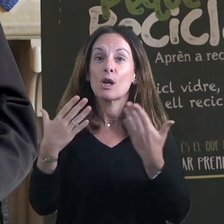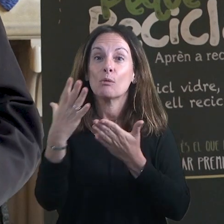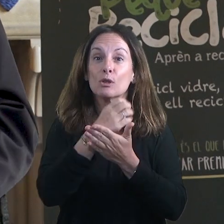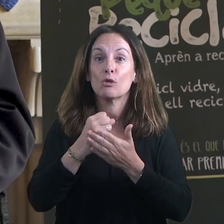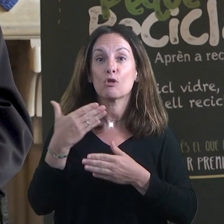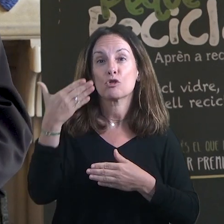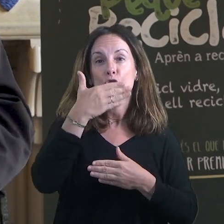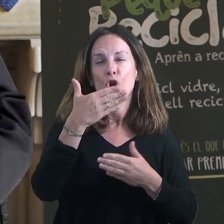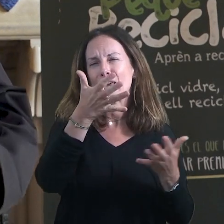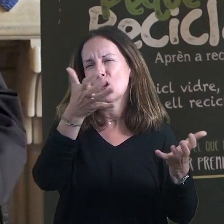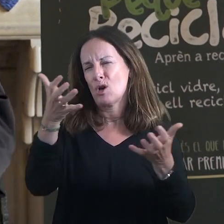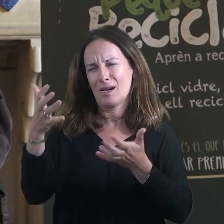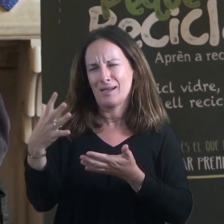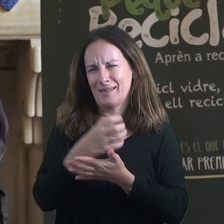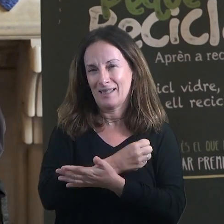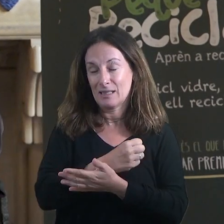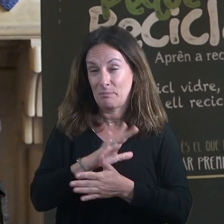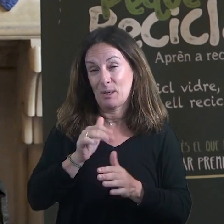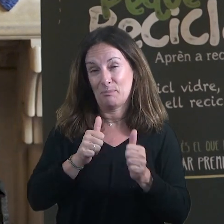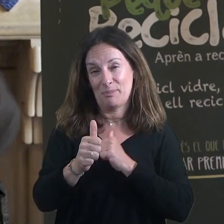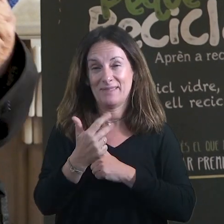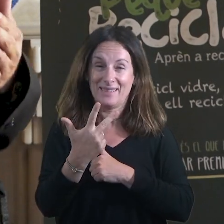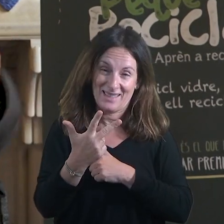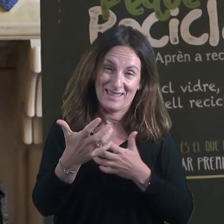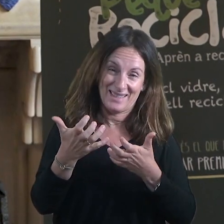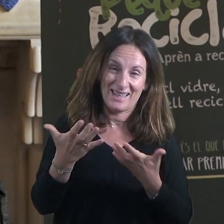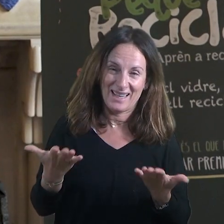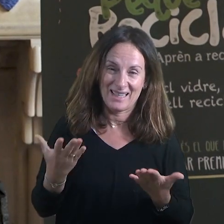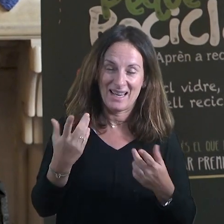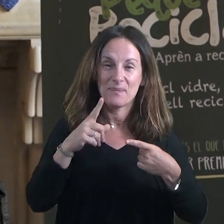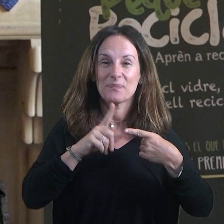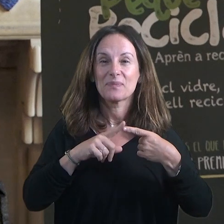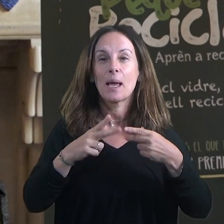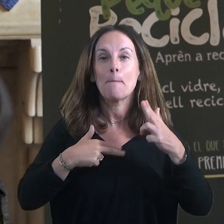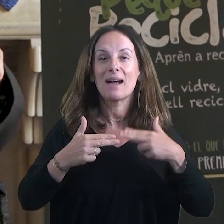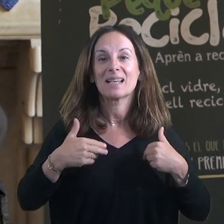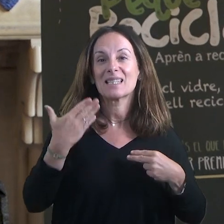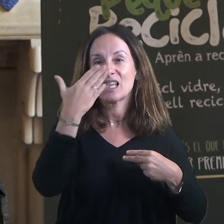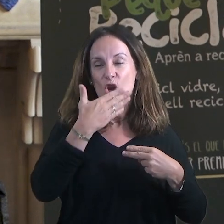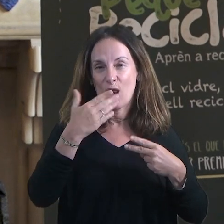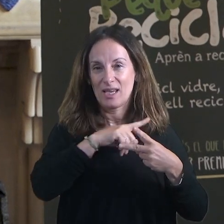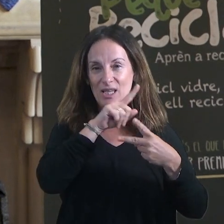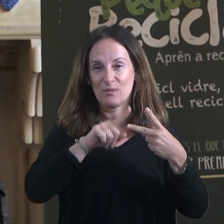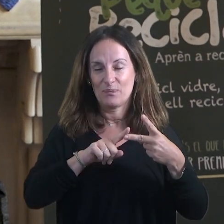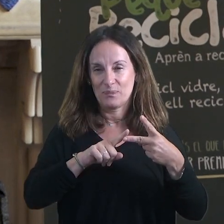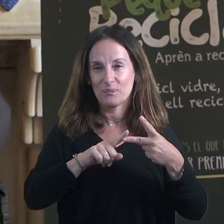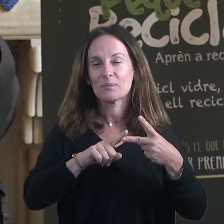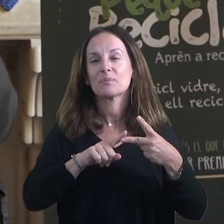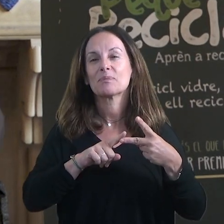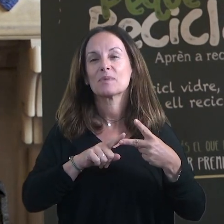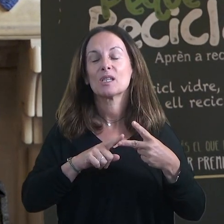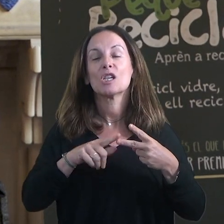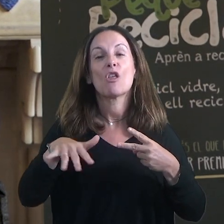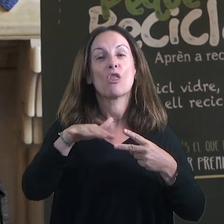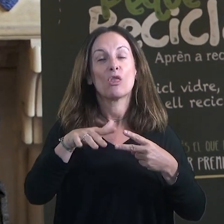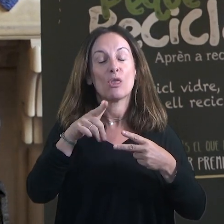són guanyadors, però n'hi ha hagut 3 que estan davant, que és el Marratxí, el que van a Marratxí, el de l'Escola de Sant